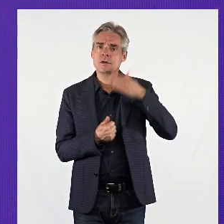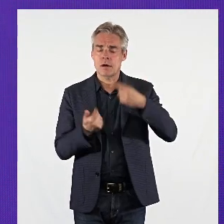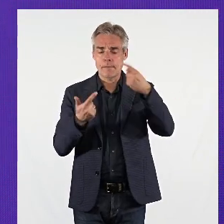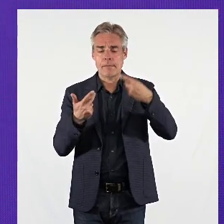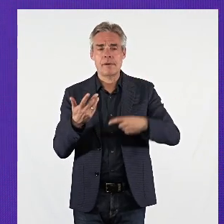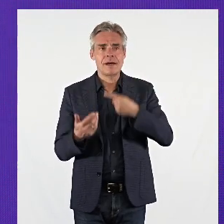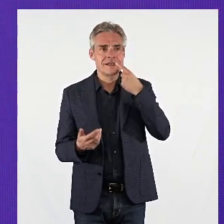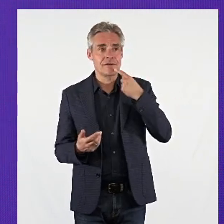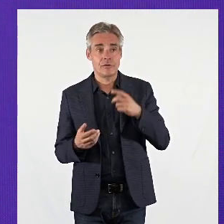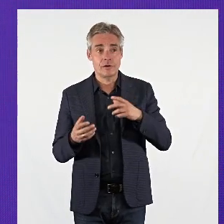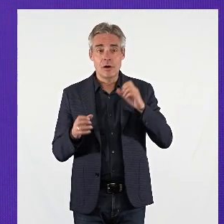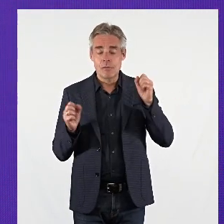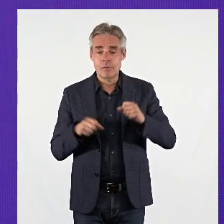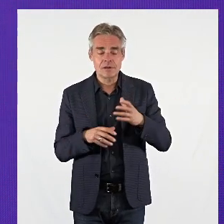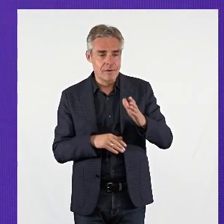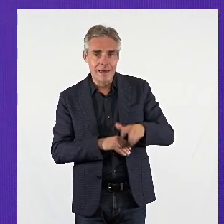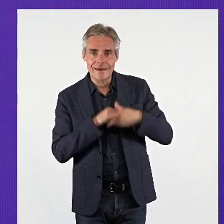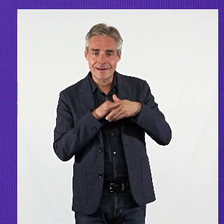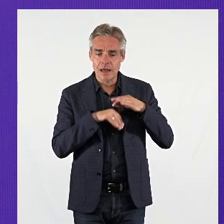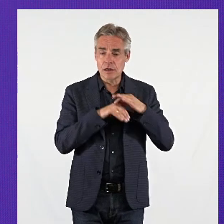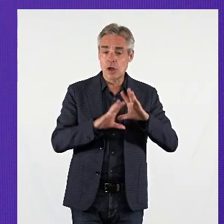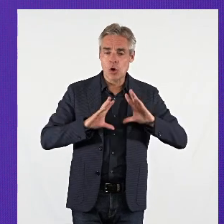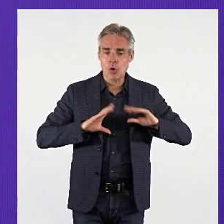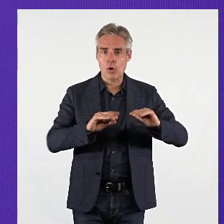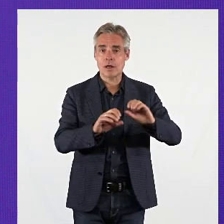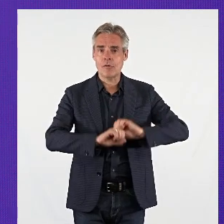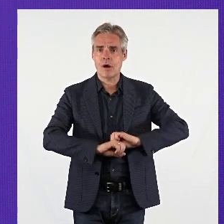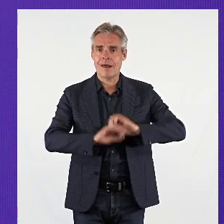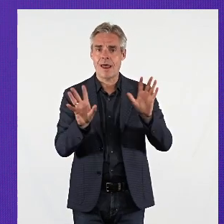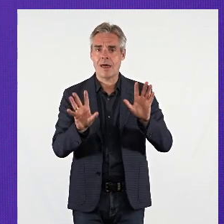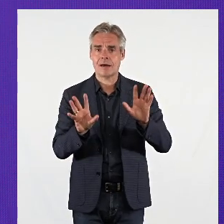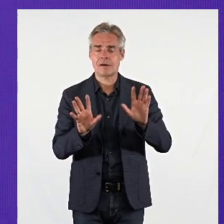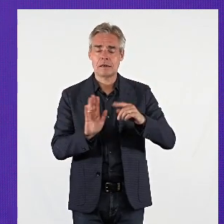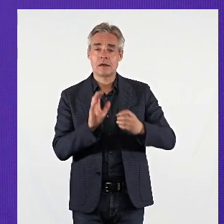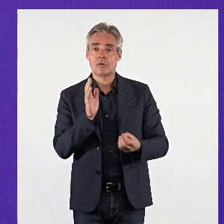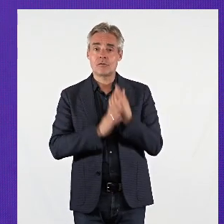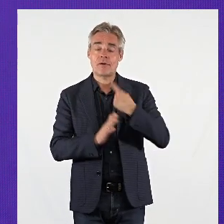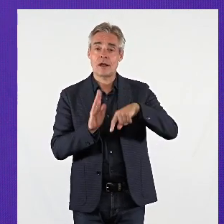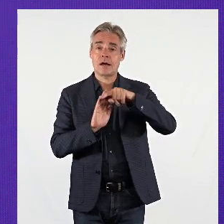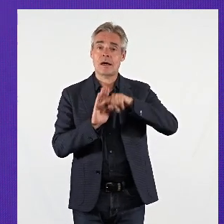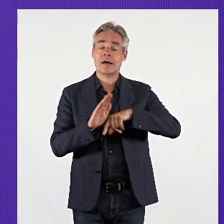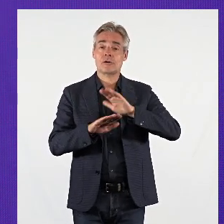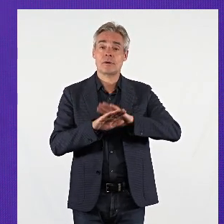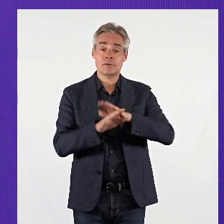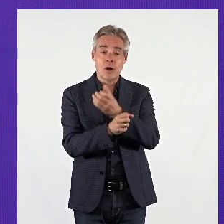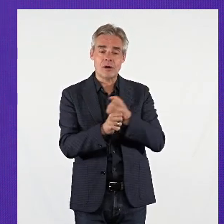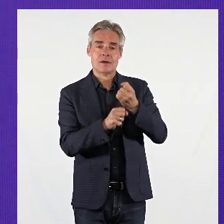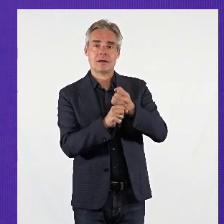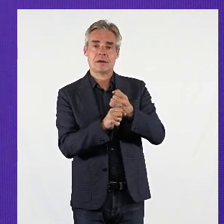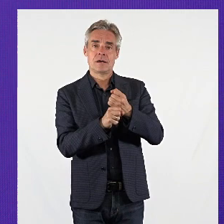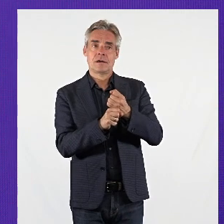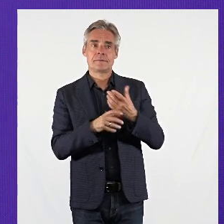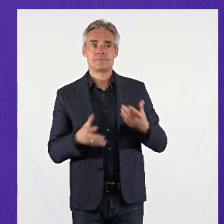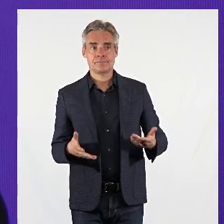qu'on est capable de guider très très clairement les mesures de prévention qu'on peut mettre en œuvre, les investissements qui sont réalisés.